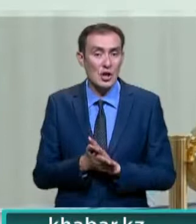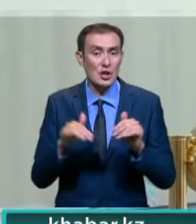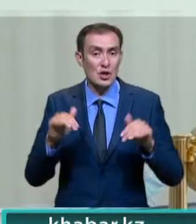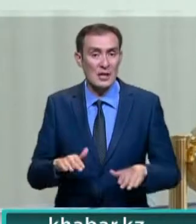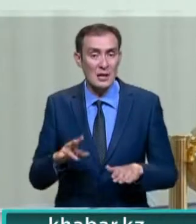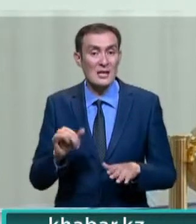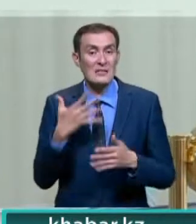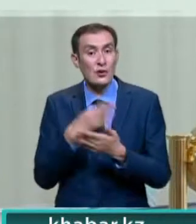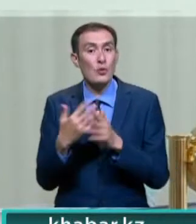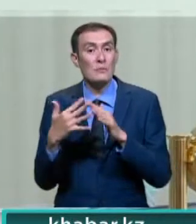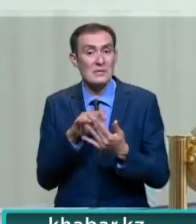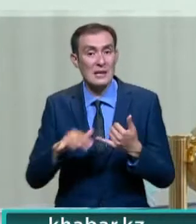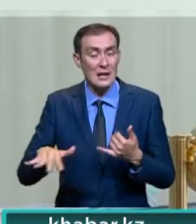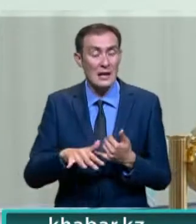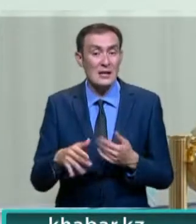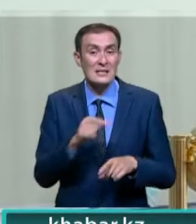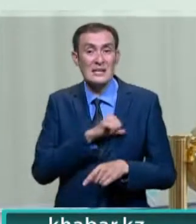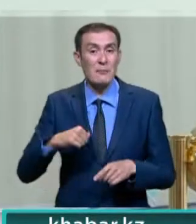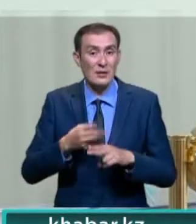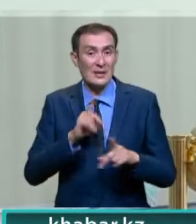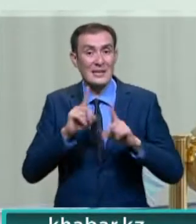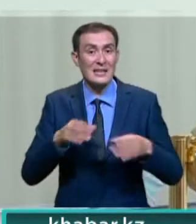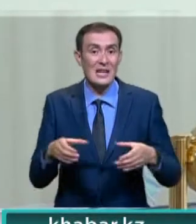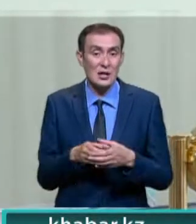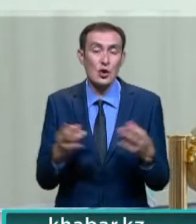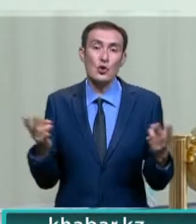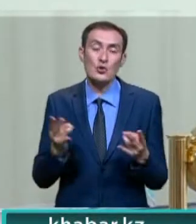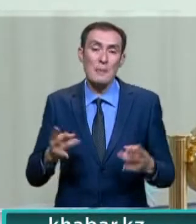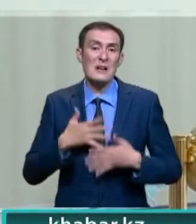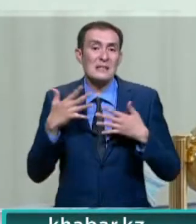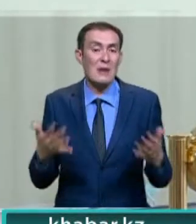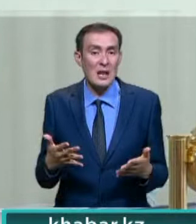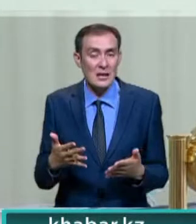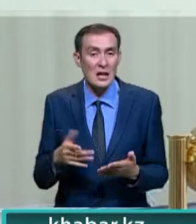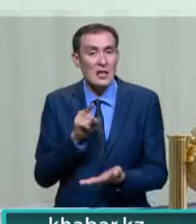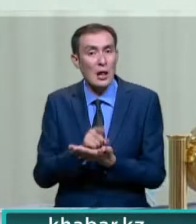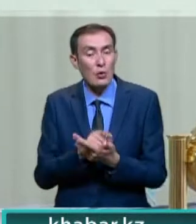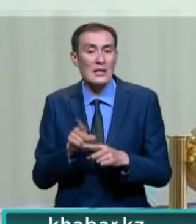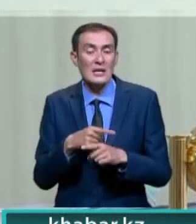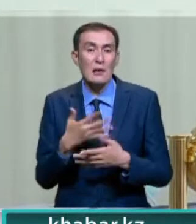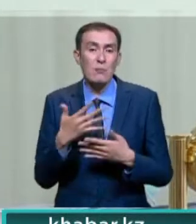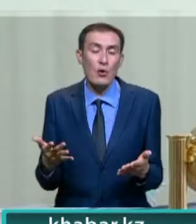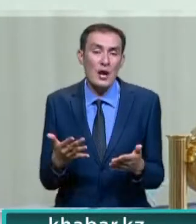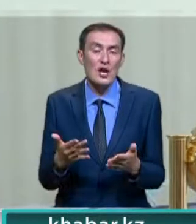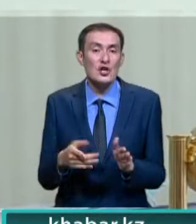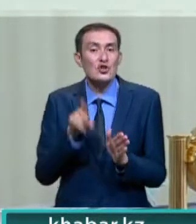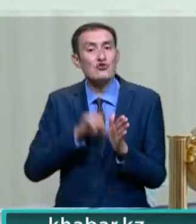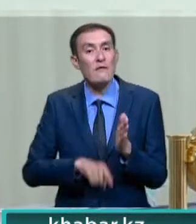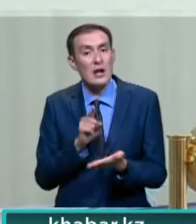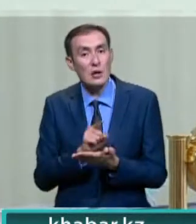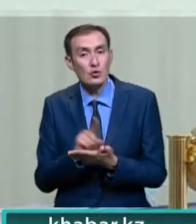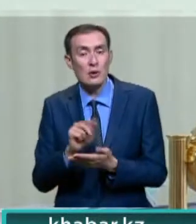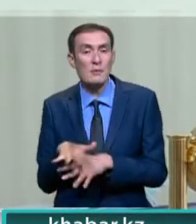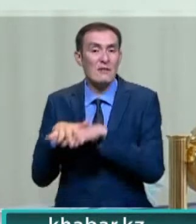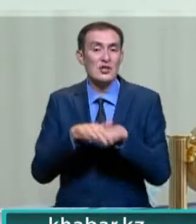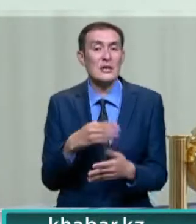селе. То есть КИНЕС сам определит, нужны ли максимальные фискальные поступления или нужны более низкие налоги для